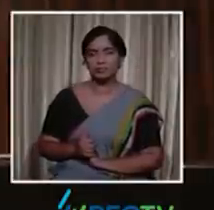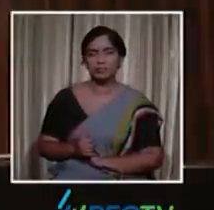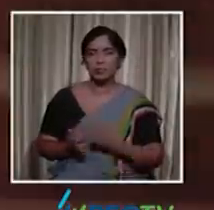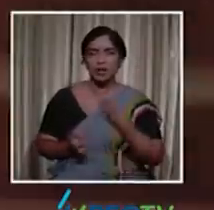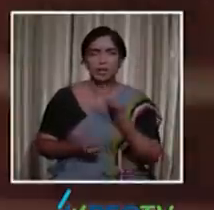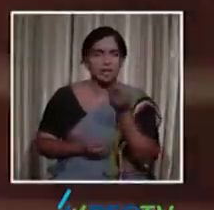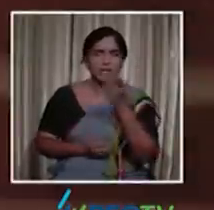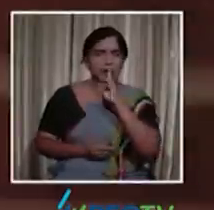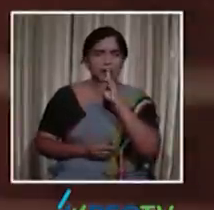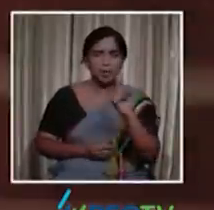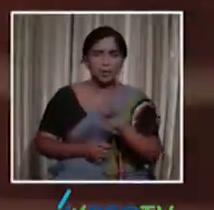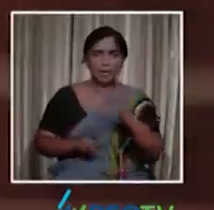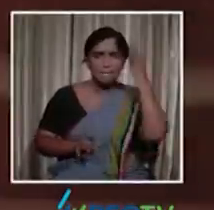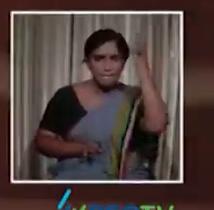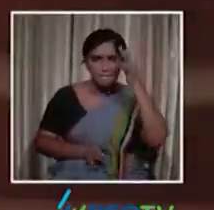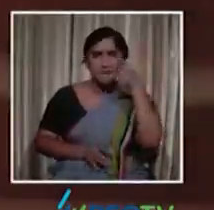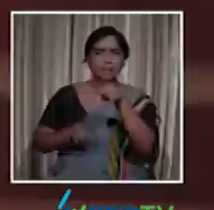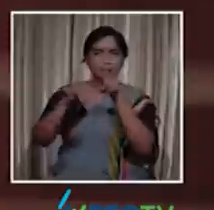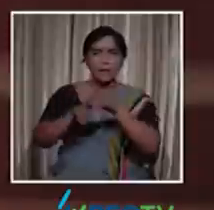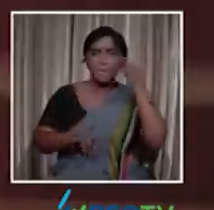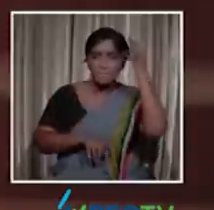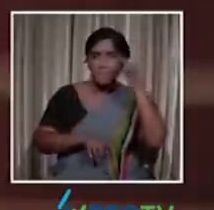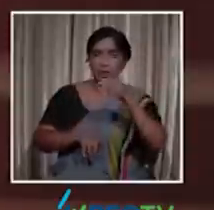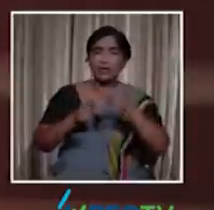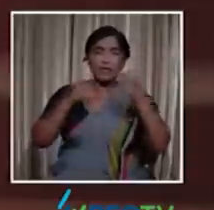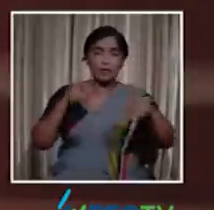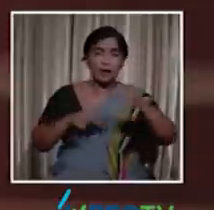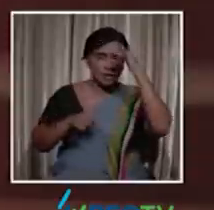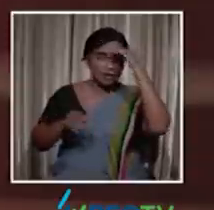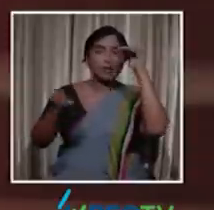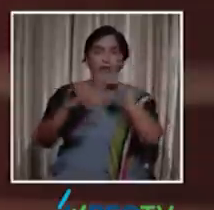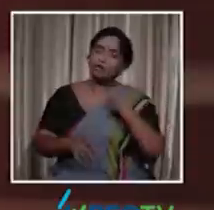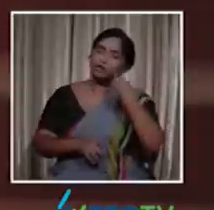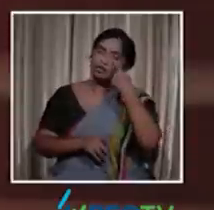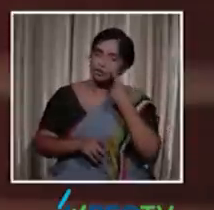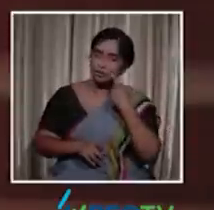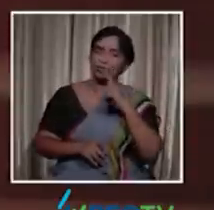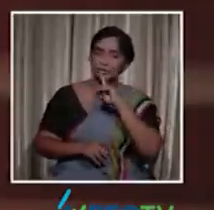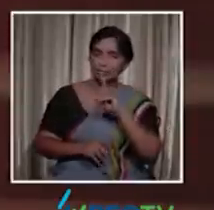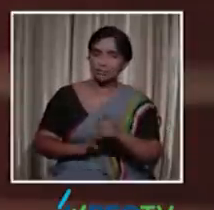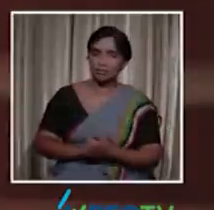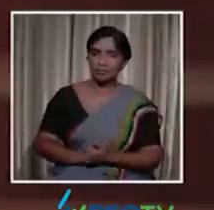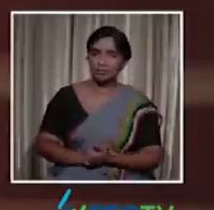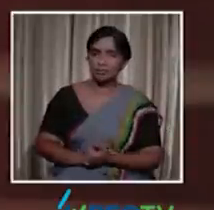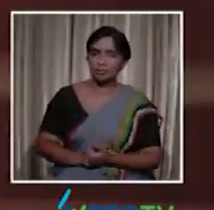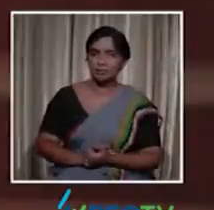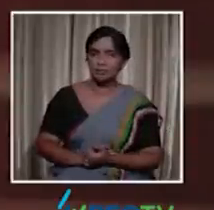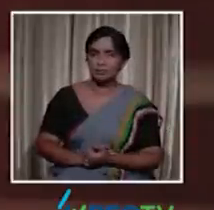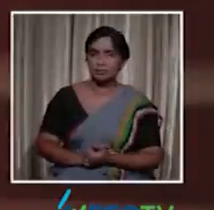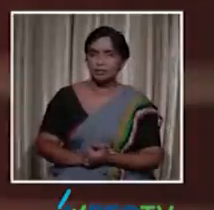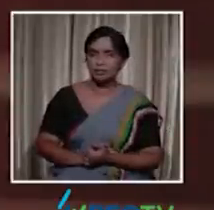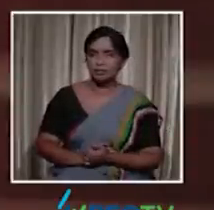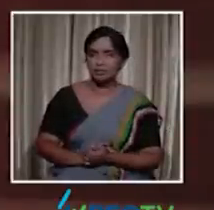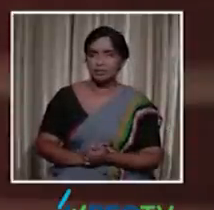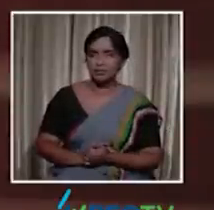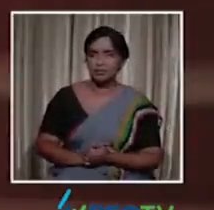නැහැ මේ වගේ පිස්සෙක් විපක්ෂ නායකයෝ වලදී අපි කනගාටු වෙනවා හම්සෙත් හම්සේ මෙයාගේ